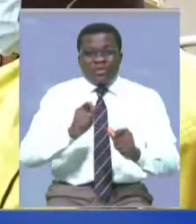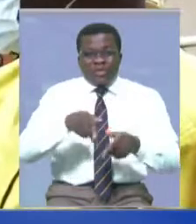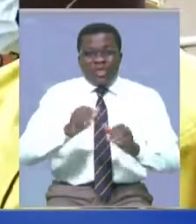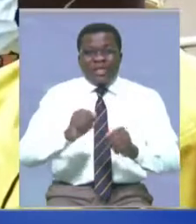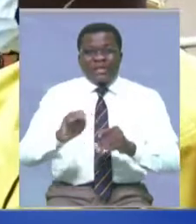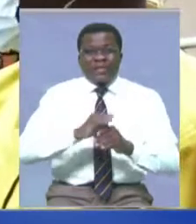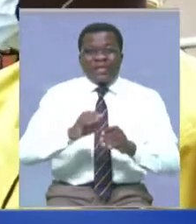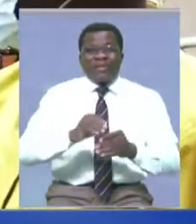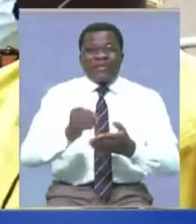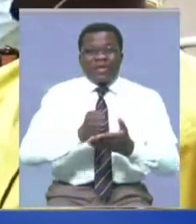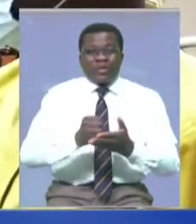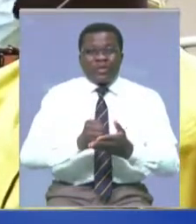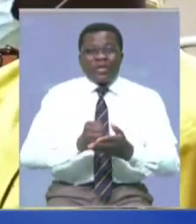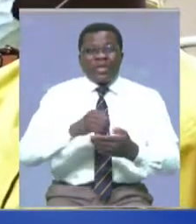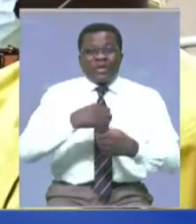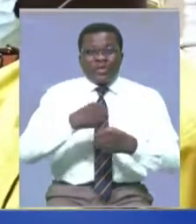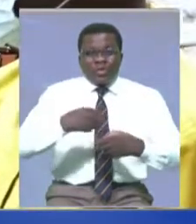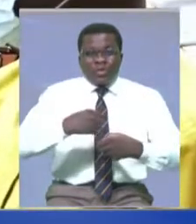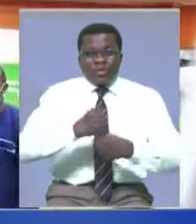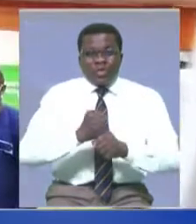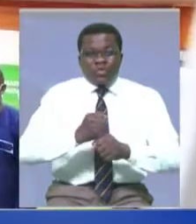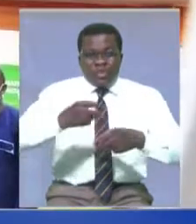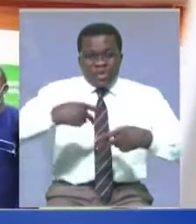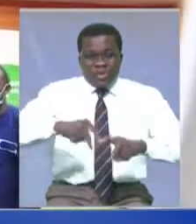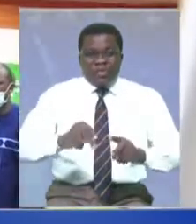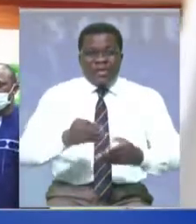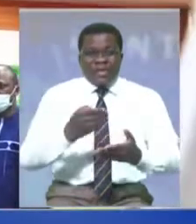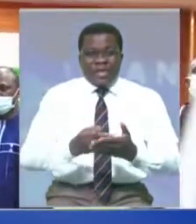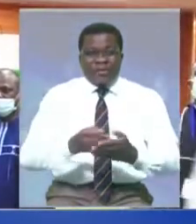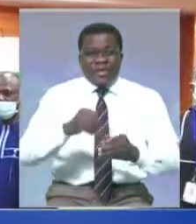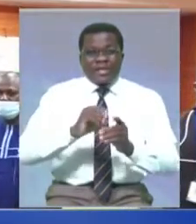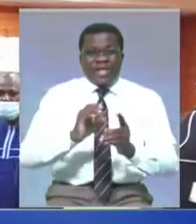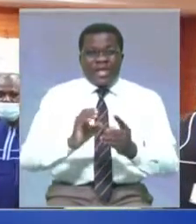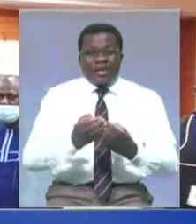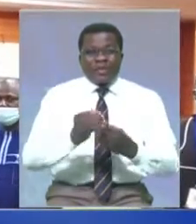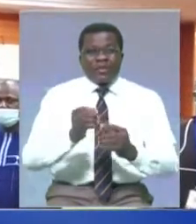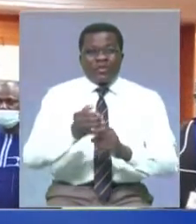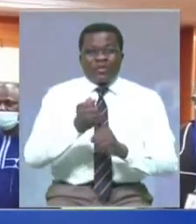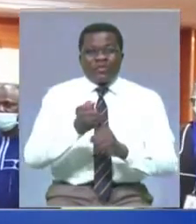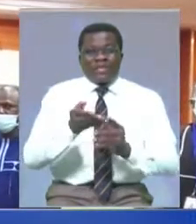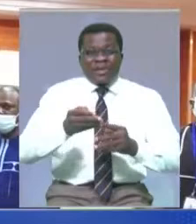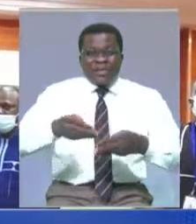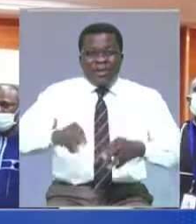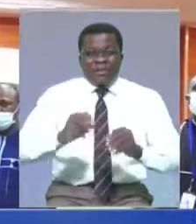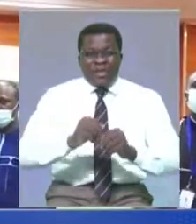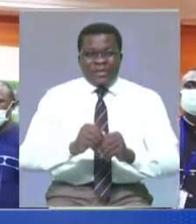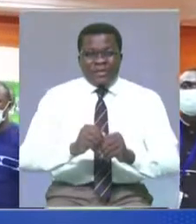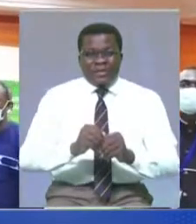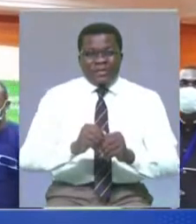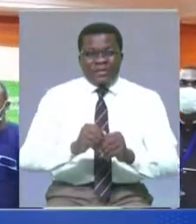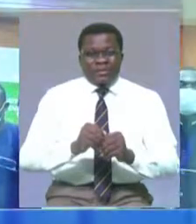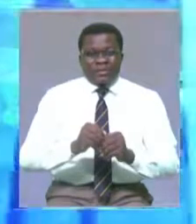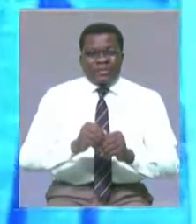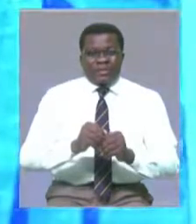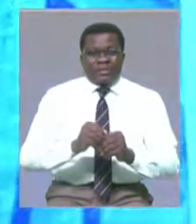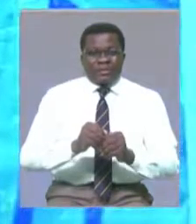acteurs économiques de produire et de vendre les biens et services dans les conditions fixées par le marché.